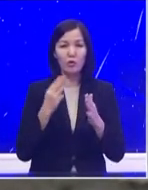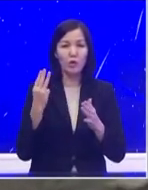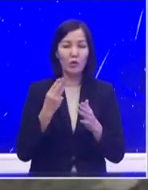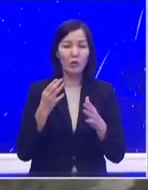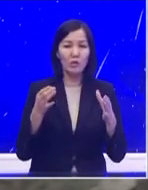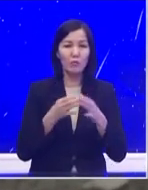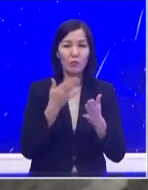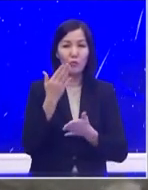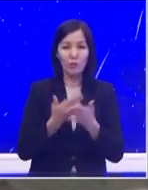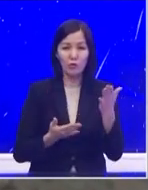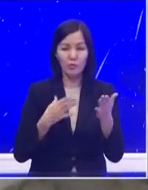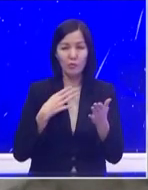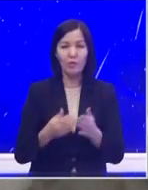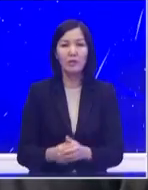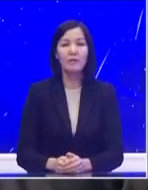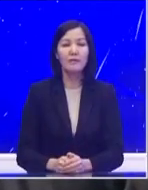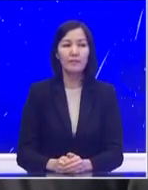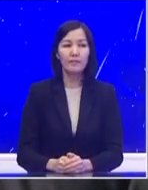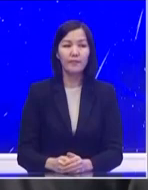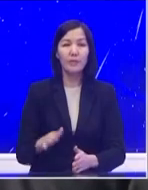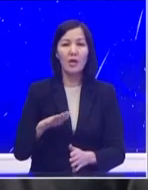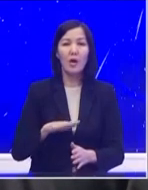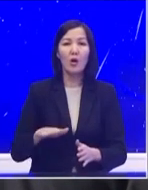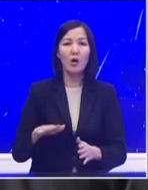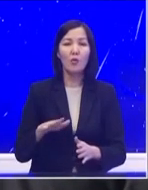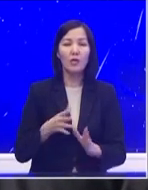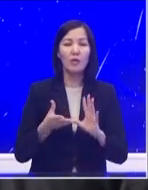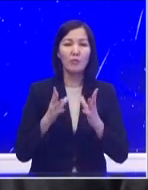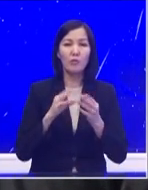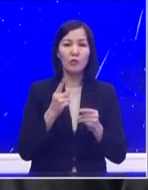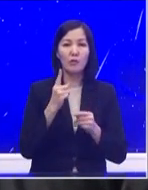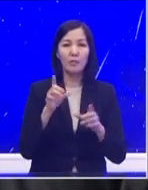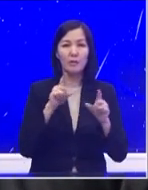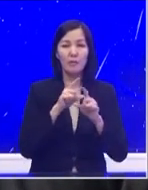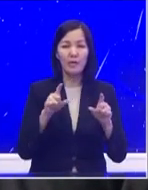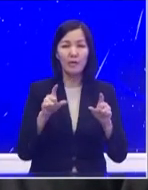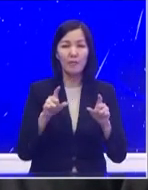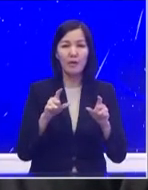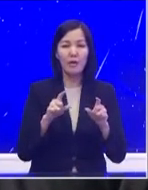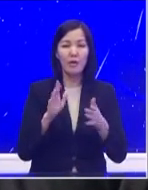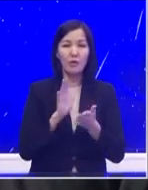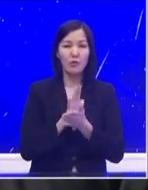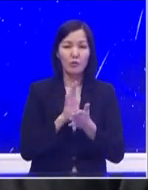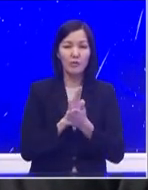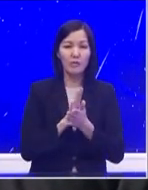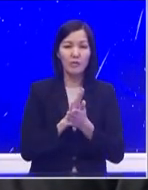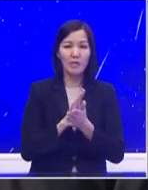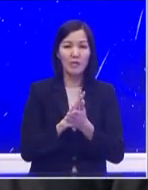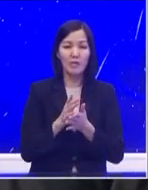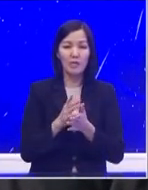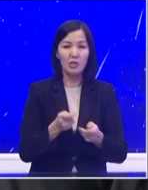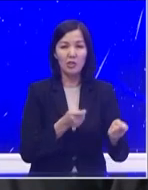бөлімі басшысынан сұрап көрдік. Аудан бойынша бір мекеме тұрмыстық қатты қалдықтар шығарумен